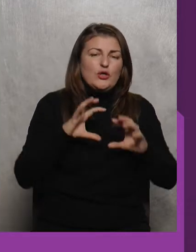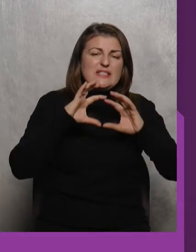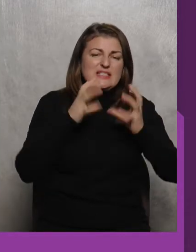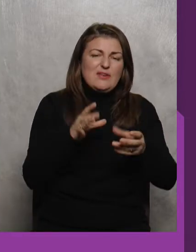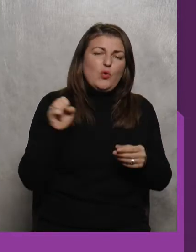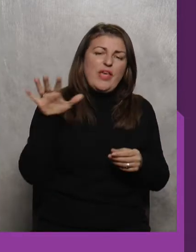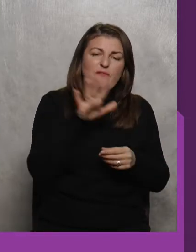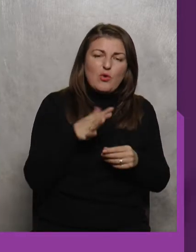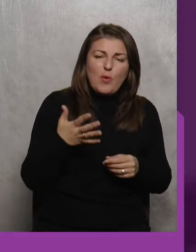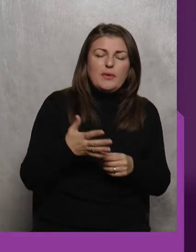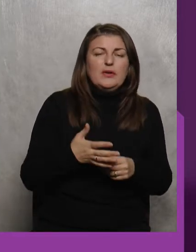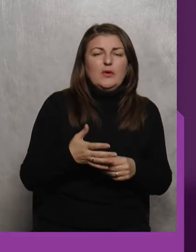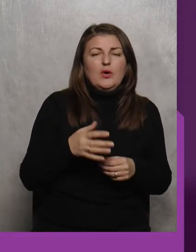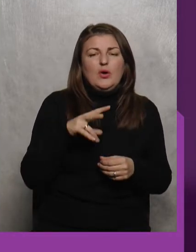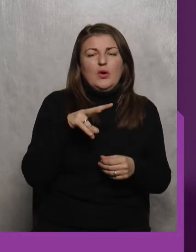Європи